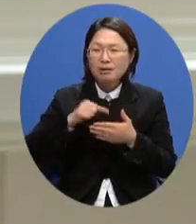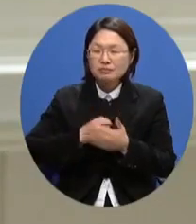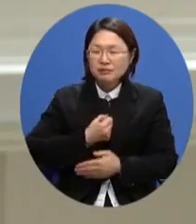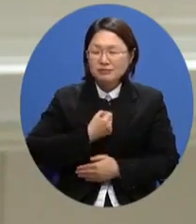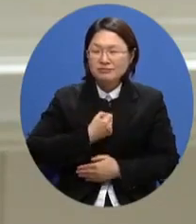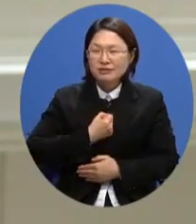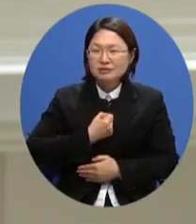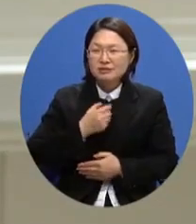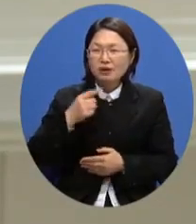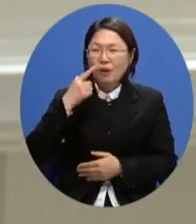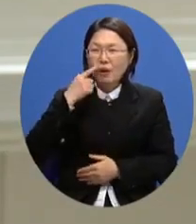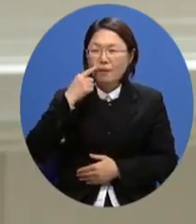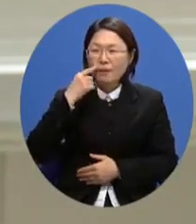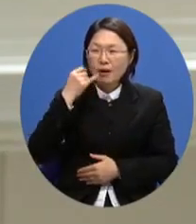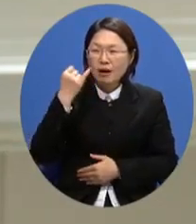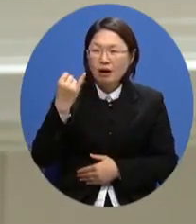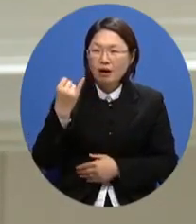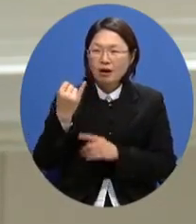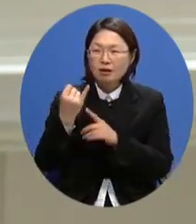엄마, 내가